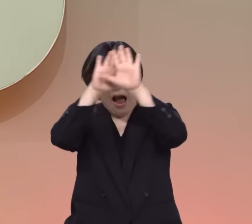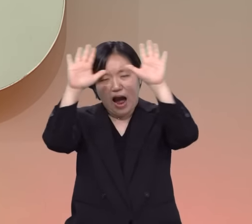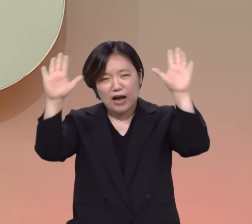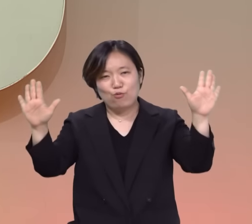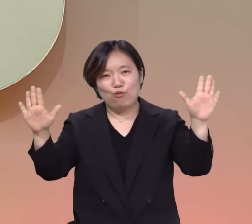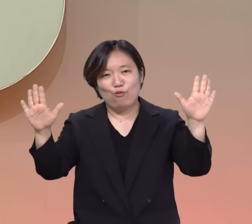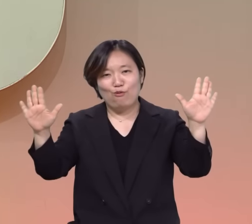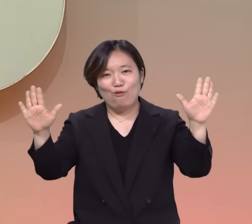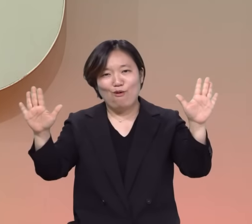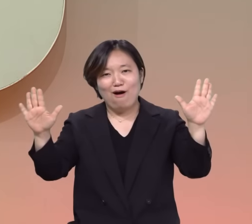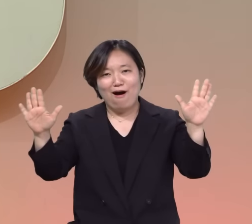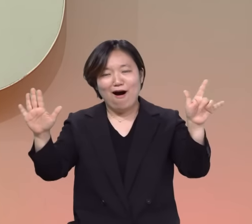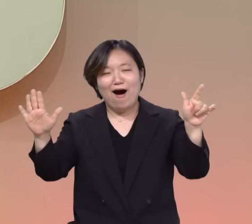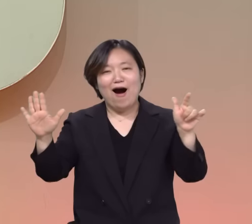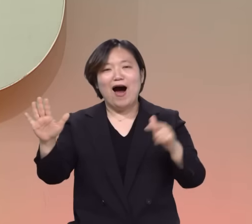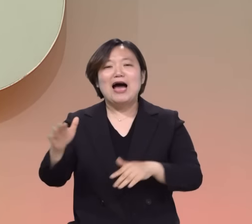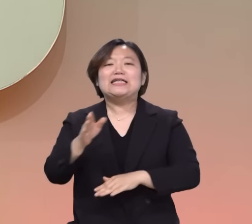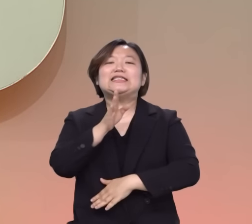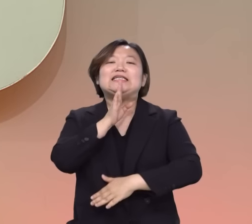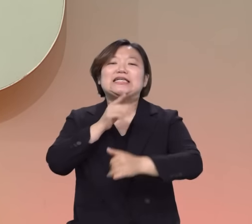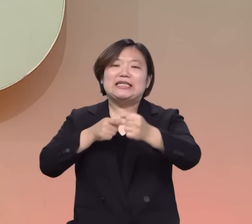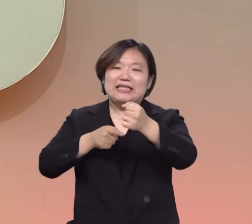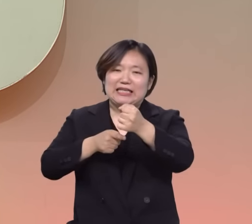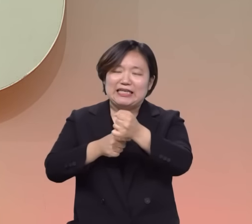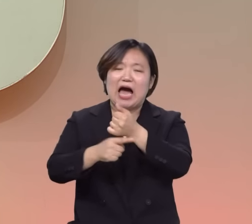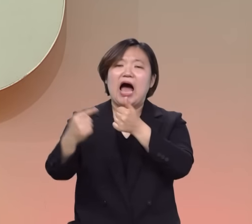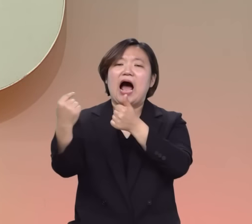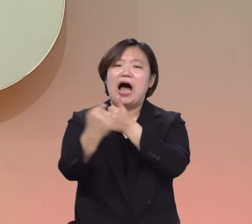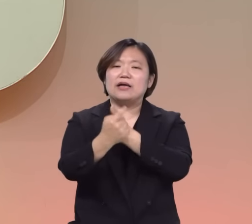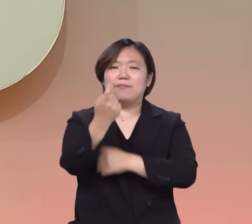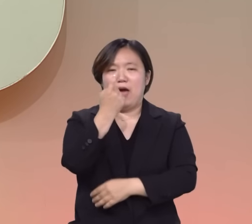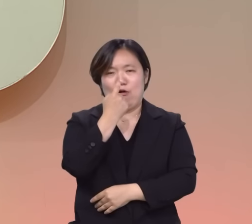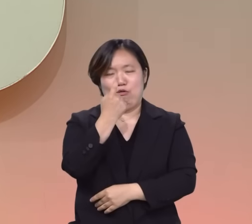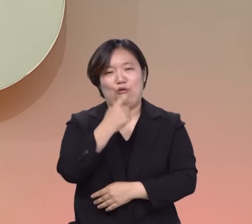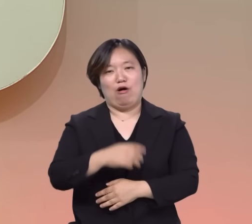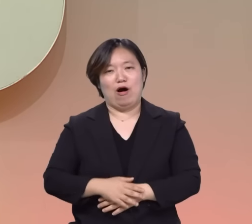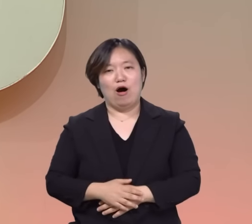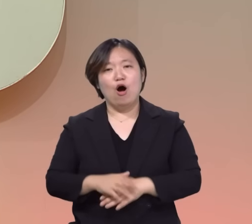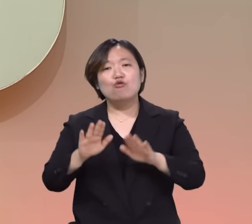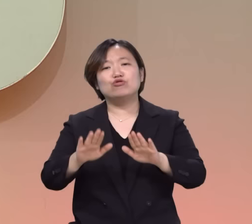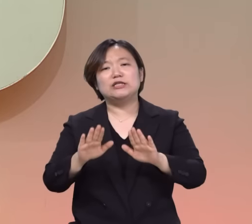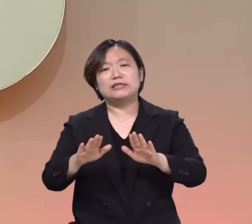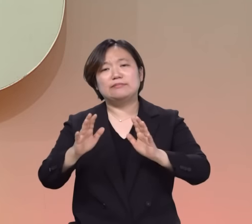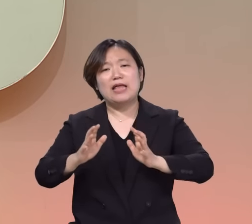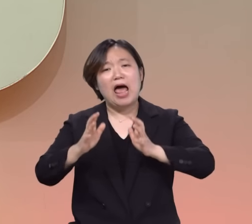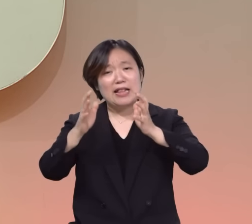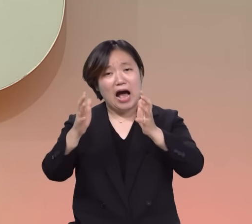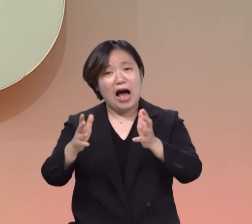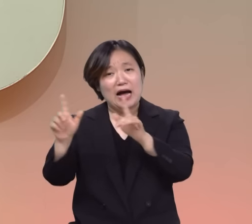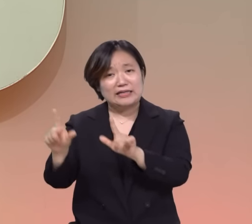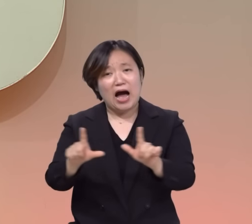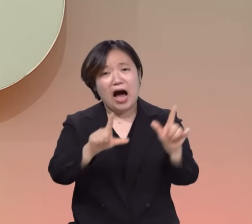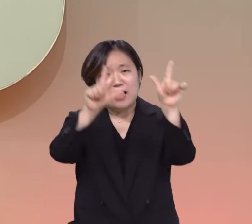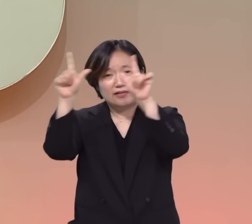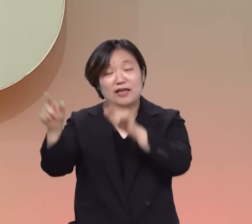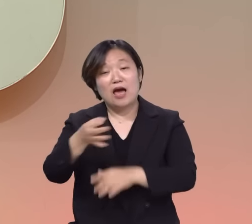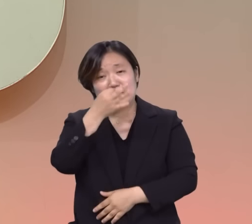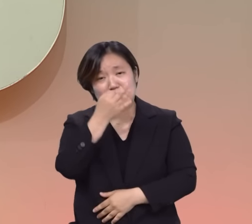수가 있고 또한 우리가이 사바세계에서 힘들고 롭고 답답할